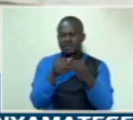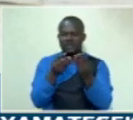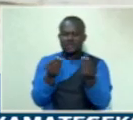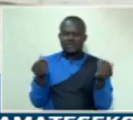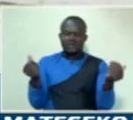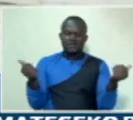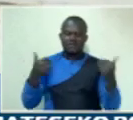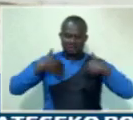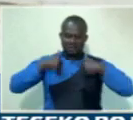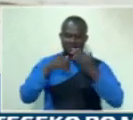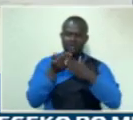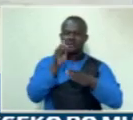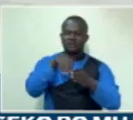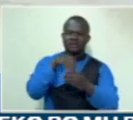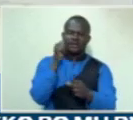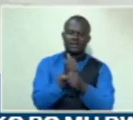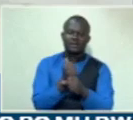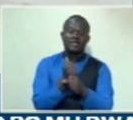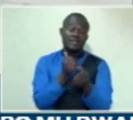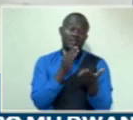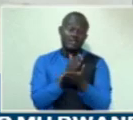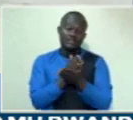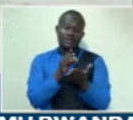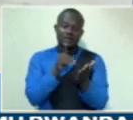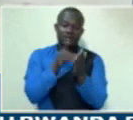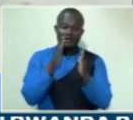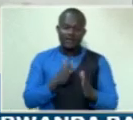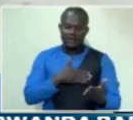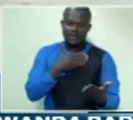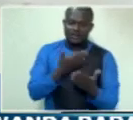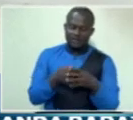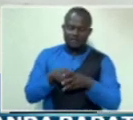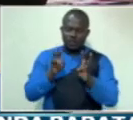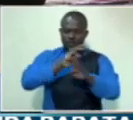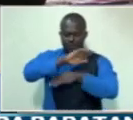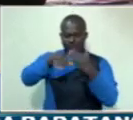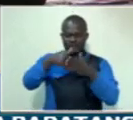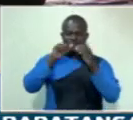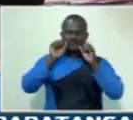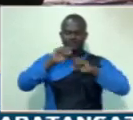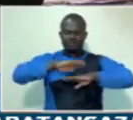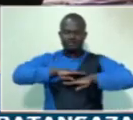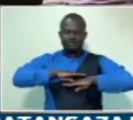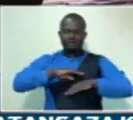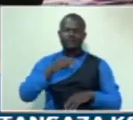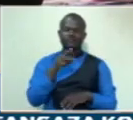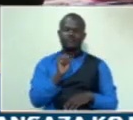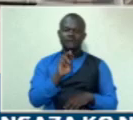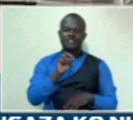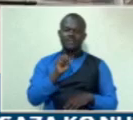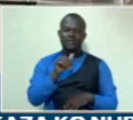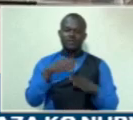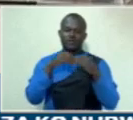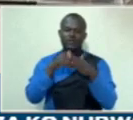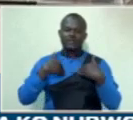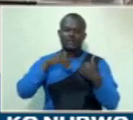ni muzima asubiye no ku kazi ni abaganga baritanze uburyo bwose buhagije Habumuremyi Jean Baptiste uyobora ikigo nderabuzima